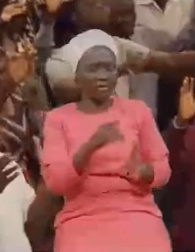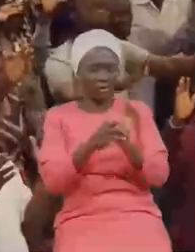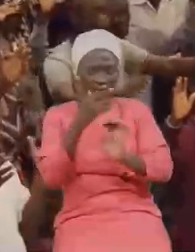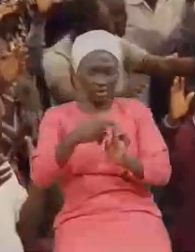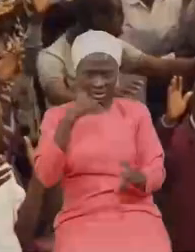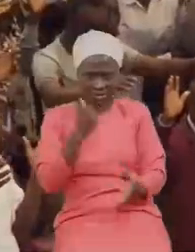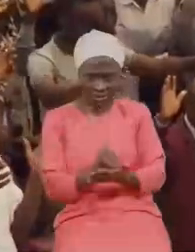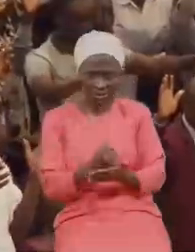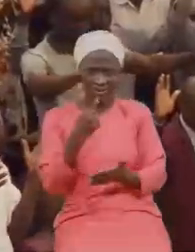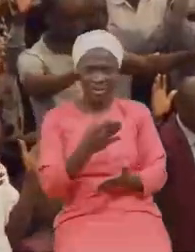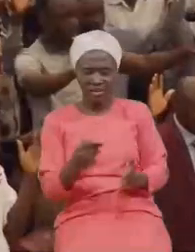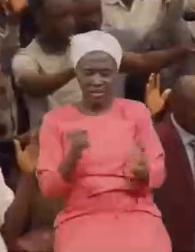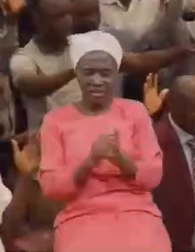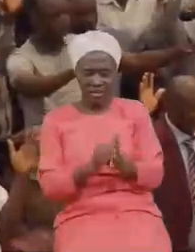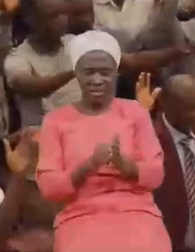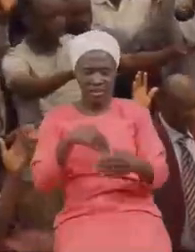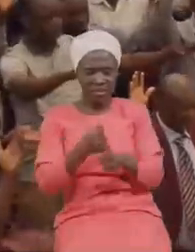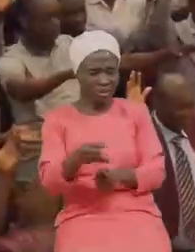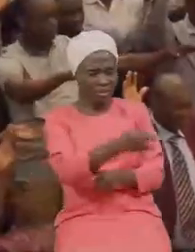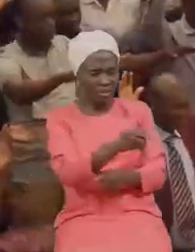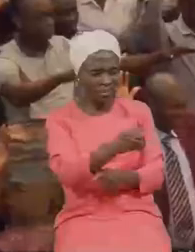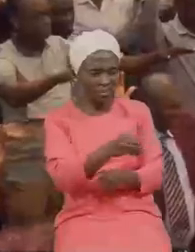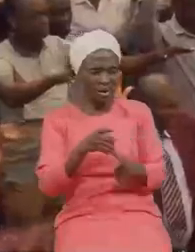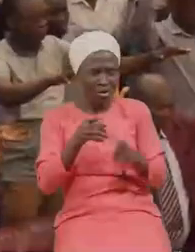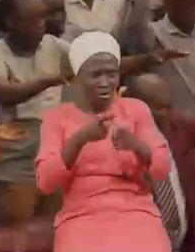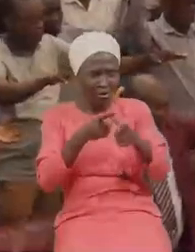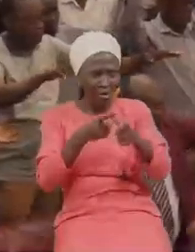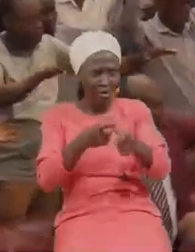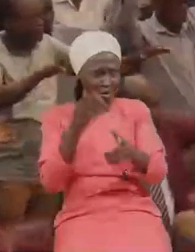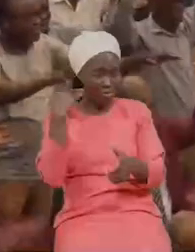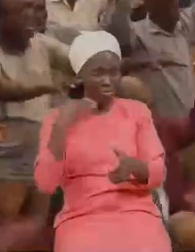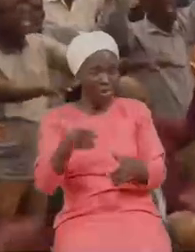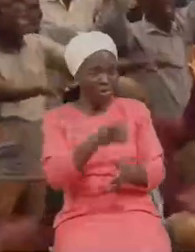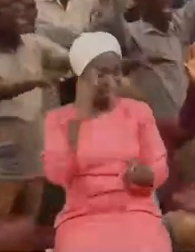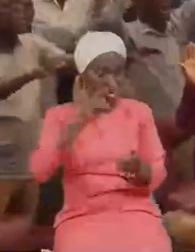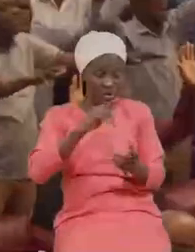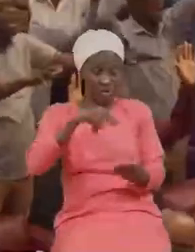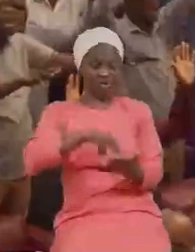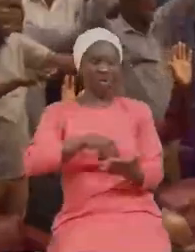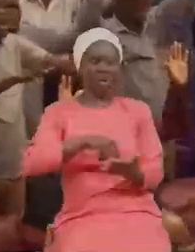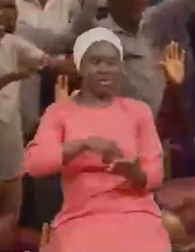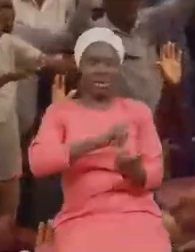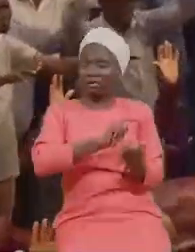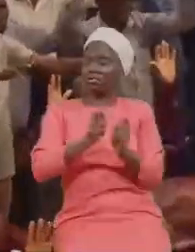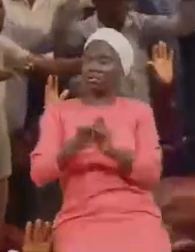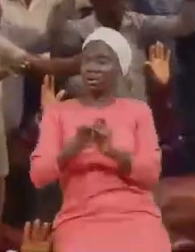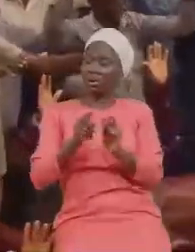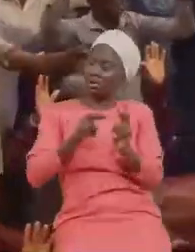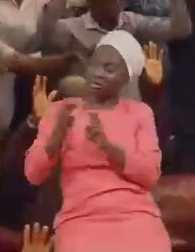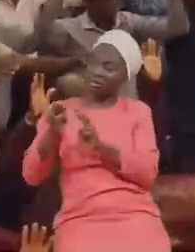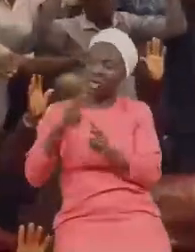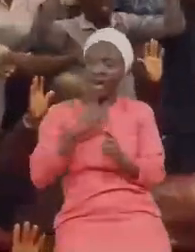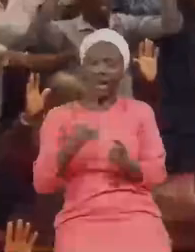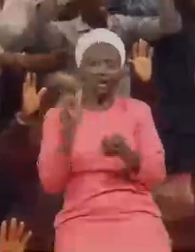les choses qui les a poursuivi maintenant faisons votre face nous allons mener les poursuivre nous allons les vaincre